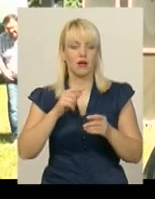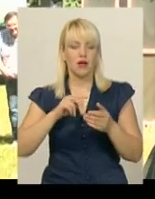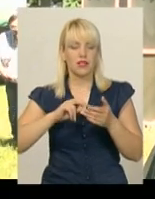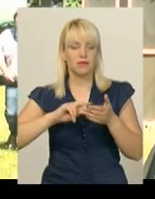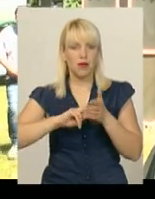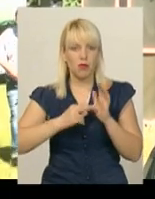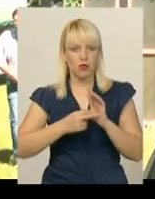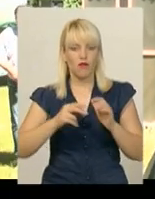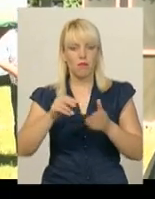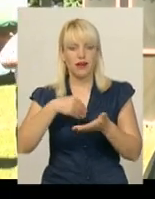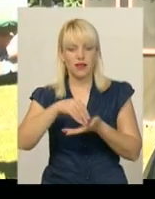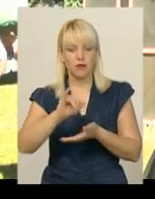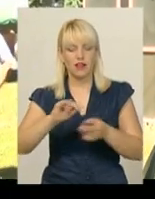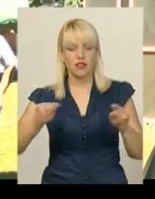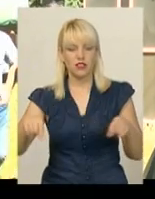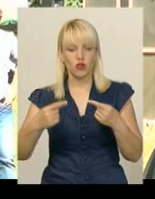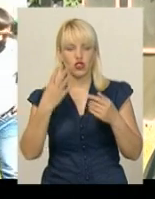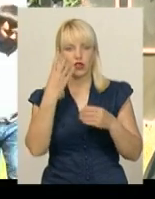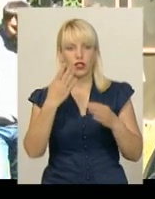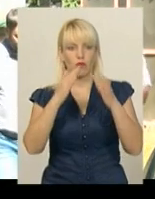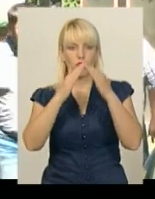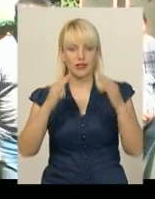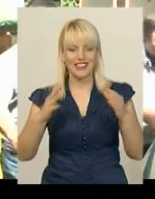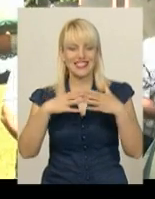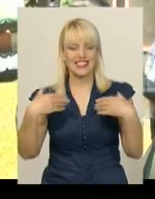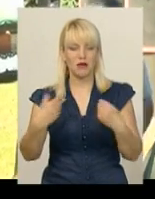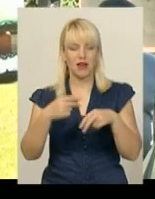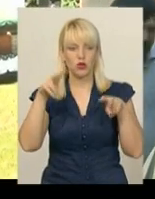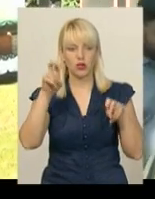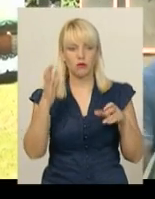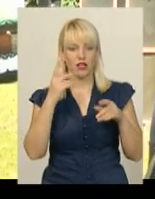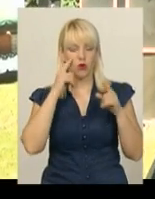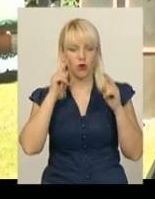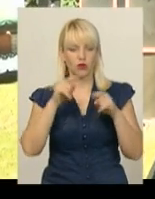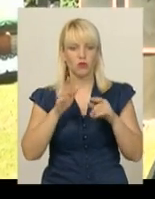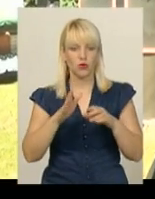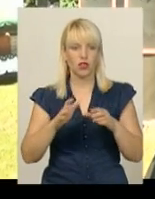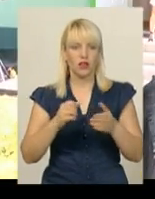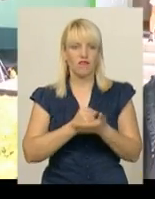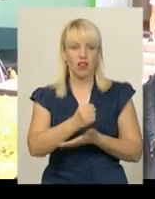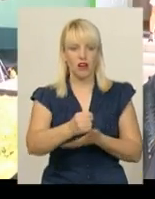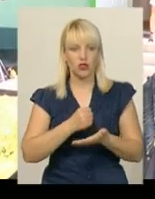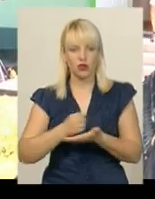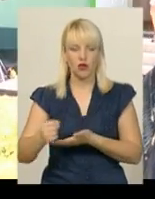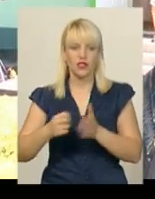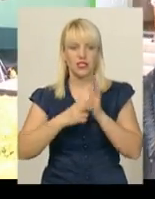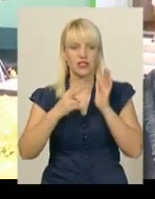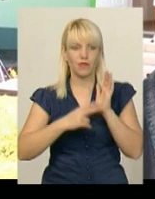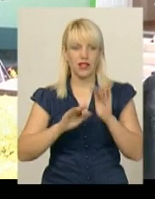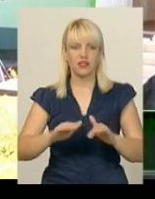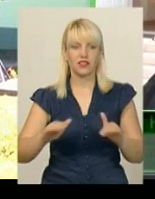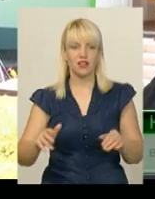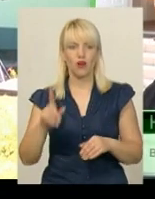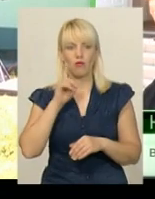і створення 4 будинків сімейного типу, в яких орієнтовно буде влаштовано до 17 дітей. Поки я можу,